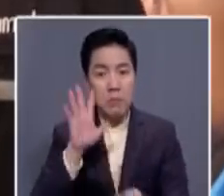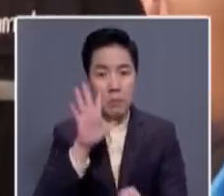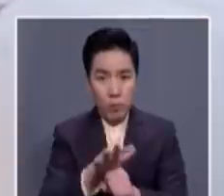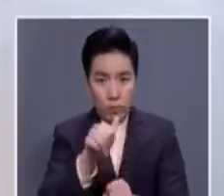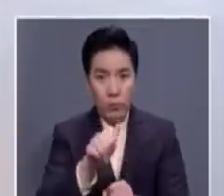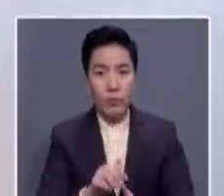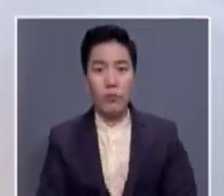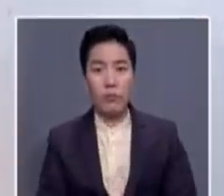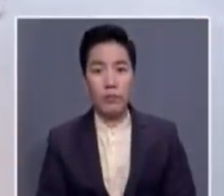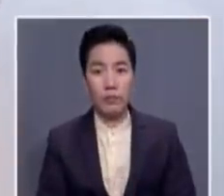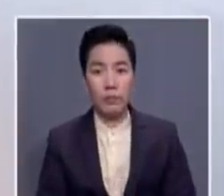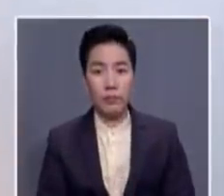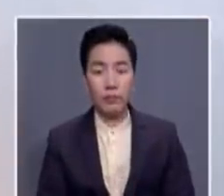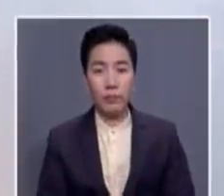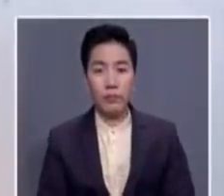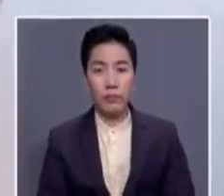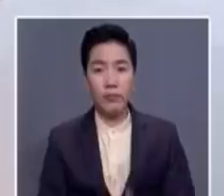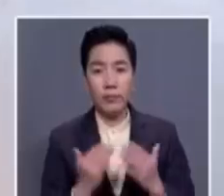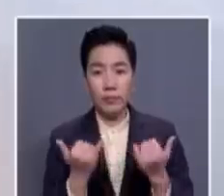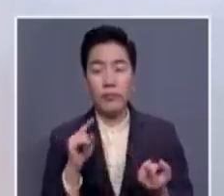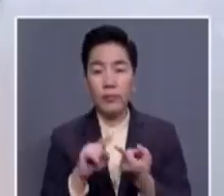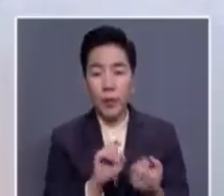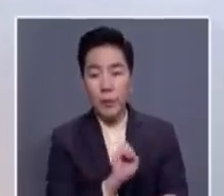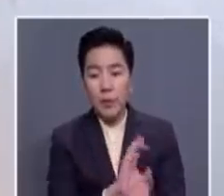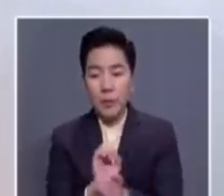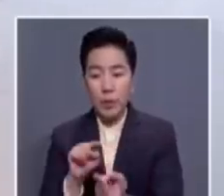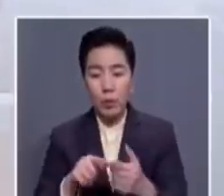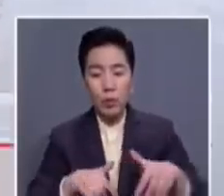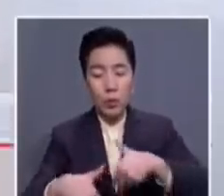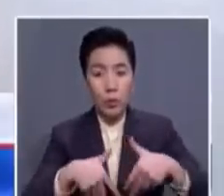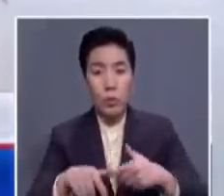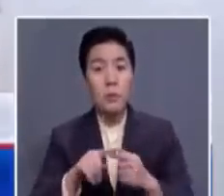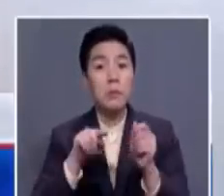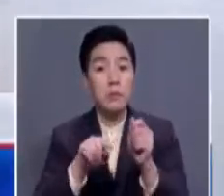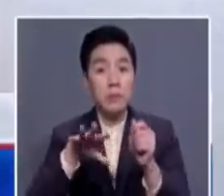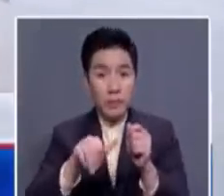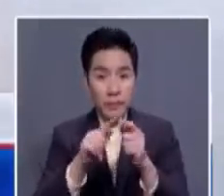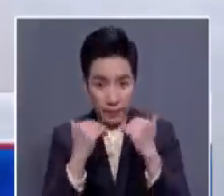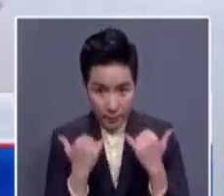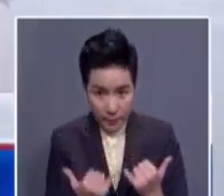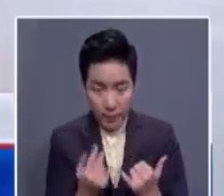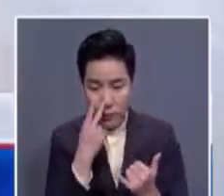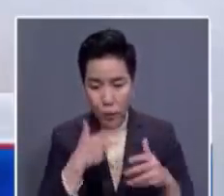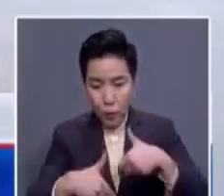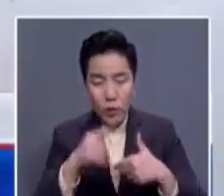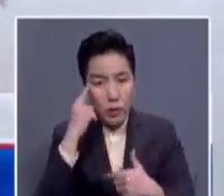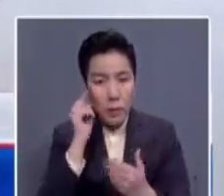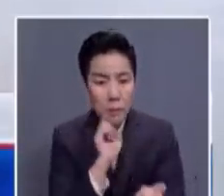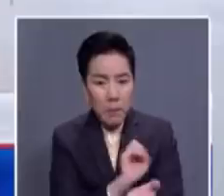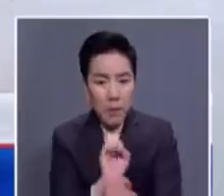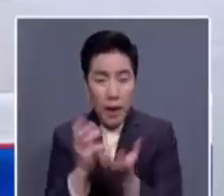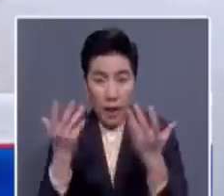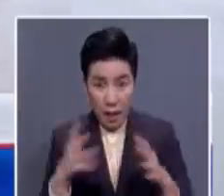ะครับ ค่ะในด้านของผลกระทบชุมชนในเขตเทศบาลเมืองยโสธรนะคะตอนนี้ค่ะมีชุมชนที่ได้รับผลกระ